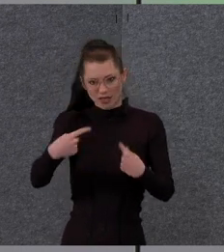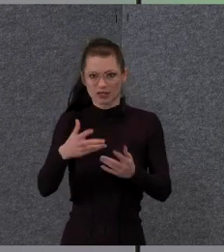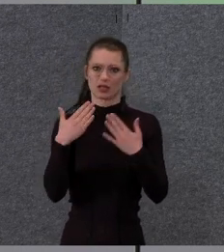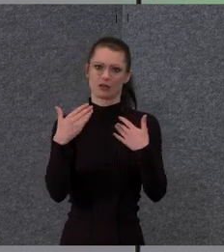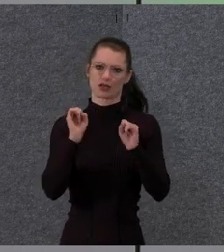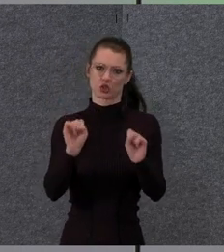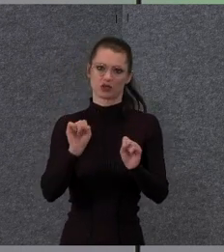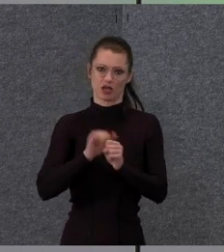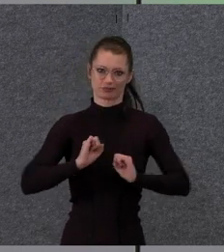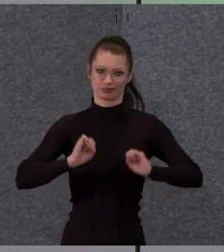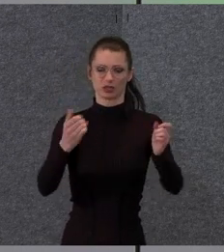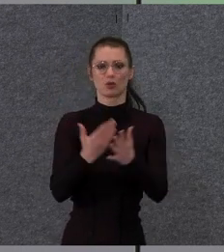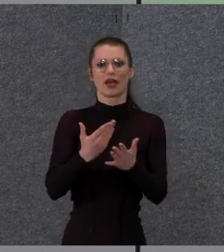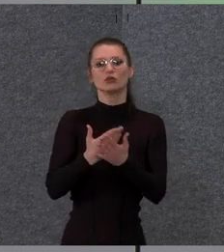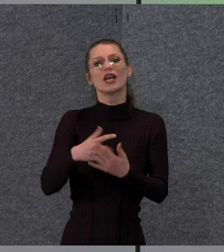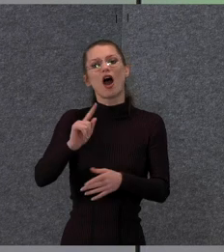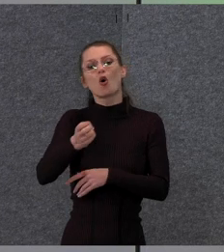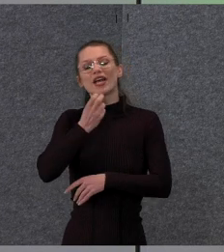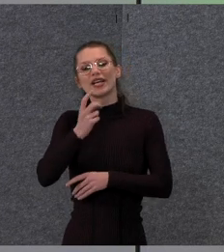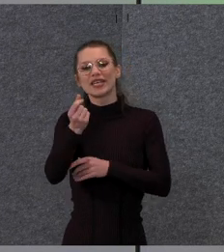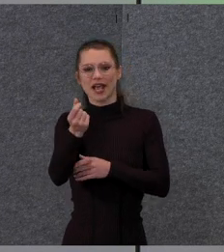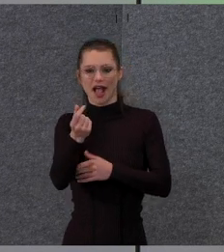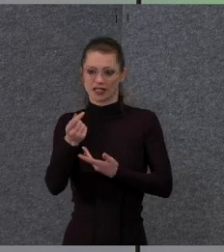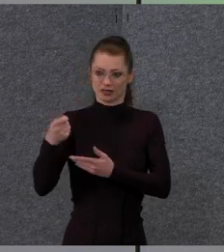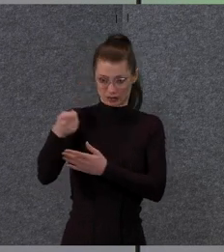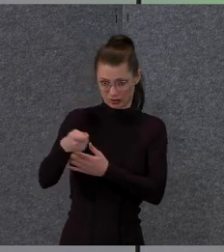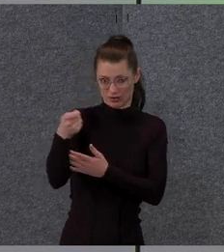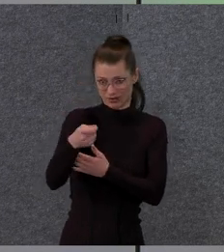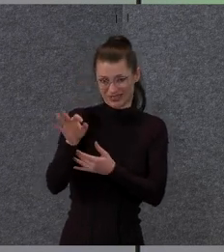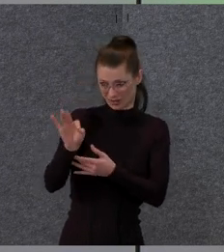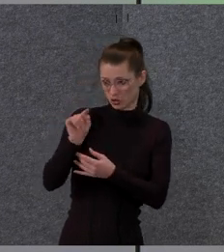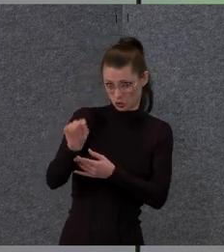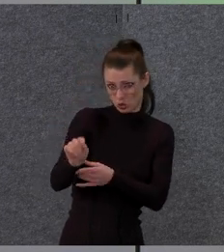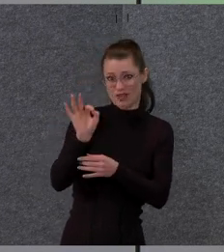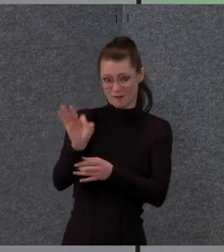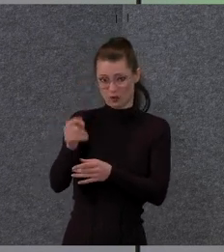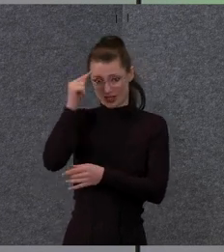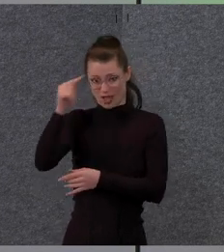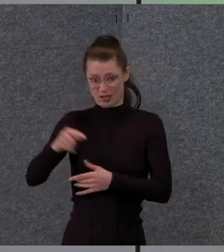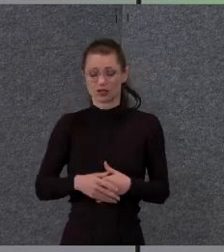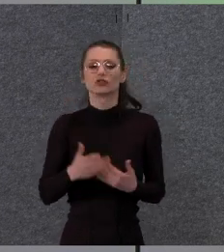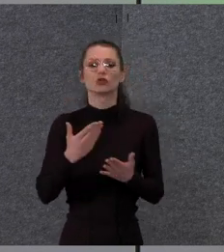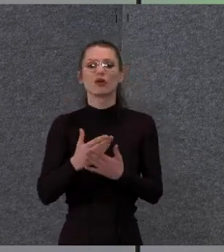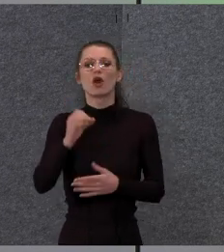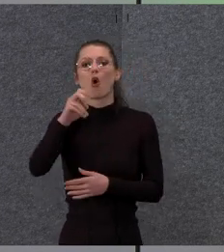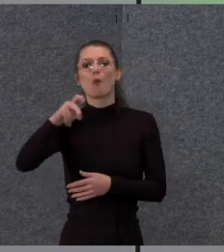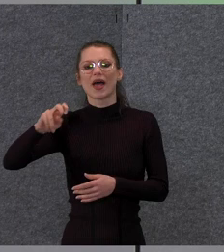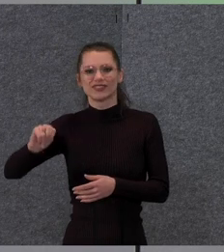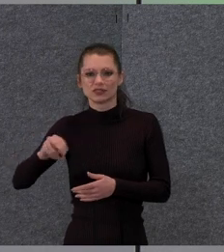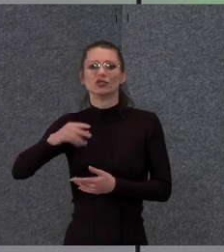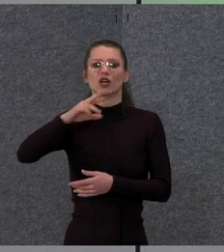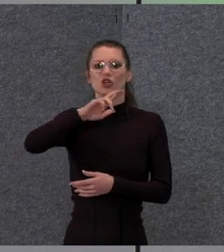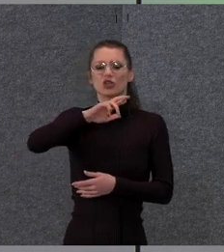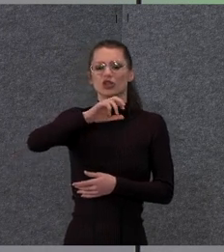auch unsere Konzepte wie zum Beispiel das Energiegeld für gedacht. Die Frage von Philipp, wie kann Open Source bei konkreten